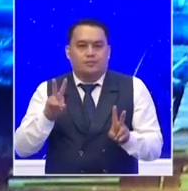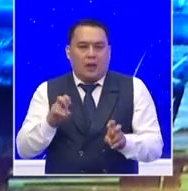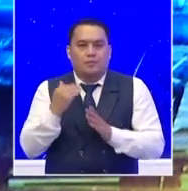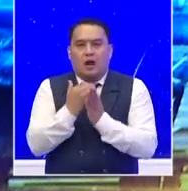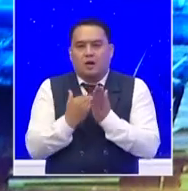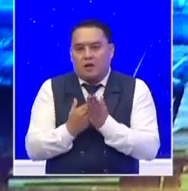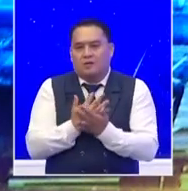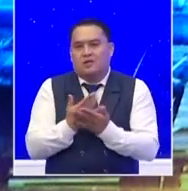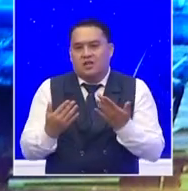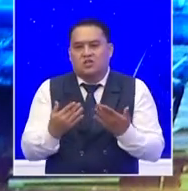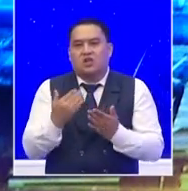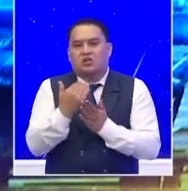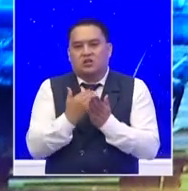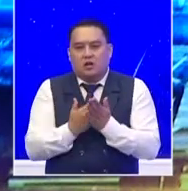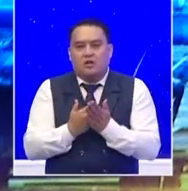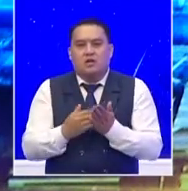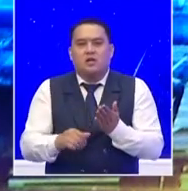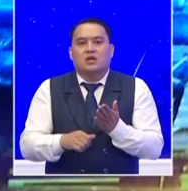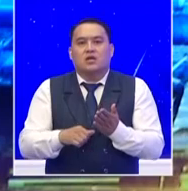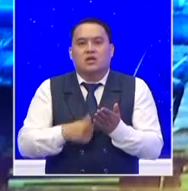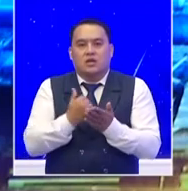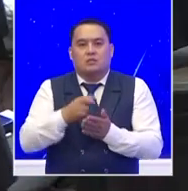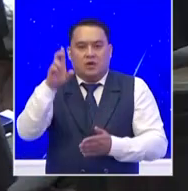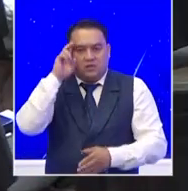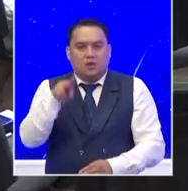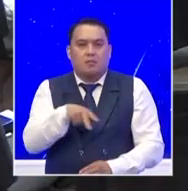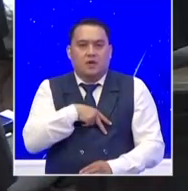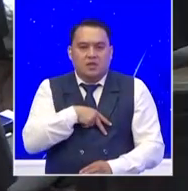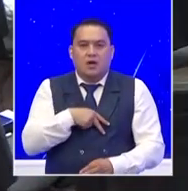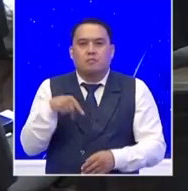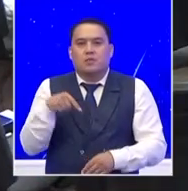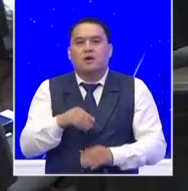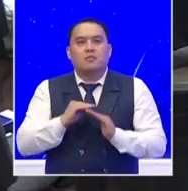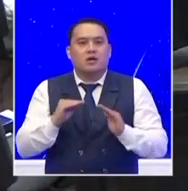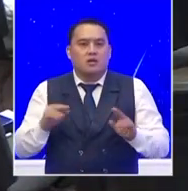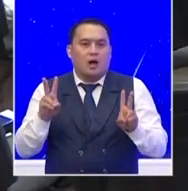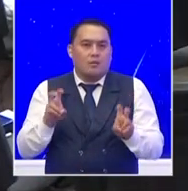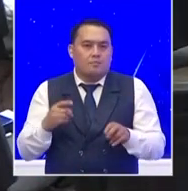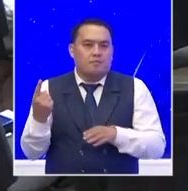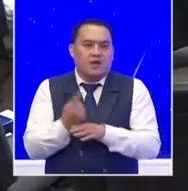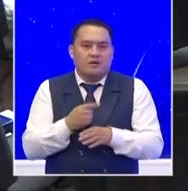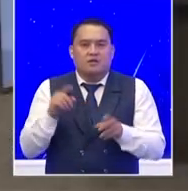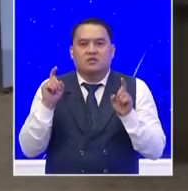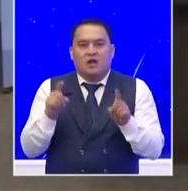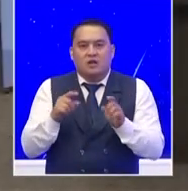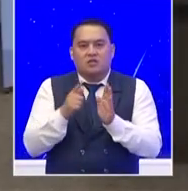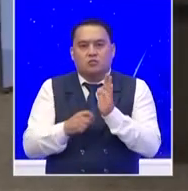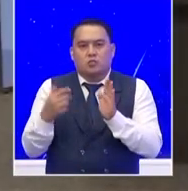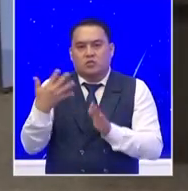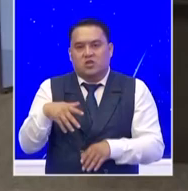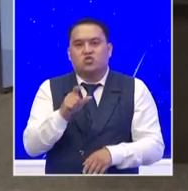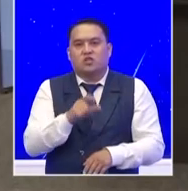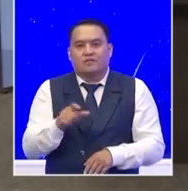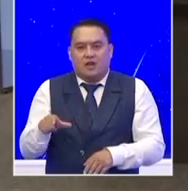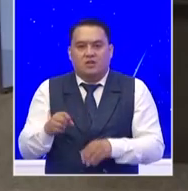Программа состоит из нескольких частей, среди которых есть «Елбасы медаля» и «Маңбала». В первом проекте уже зарегистрировано 750 человек